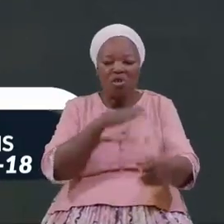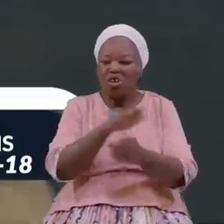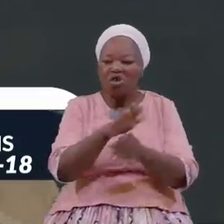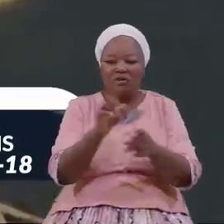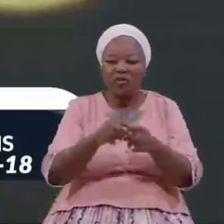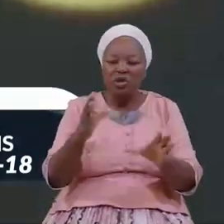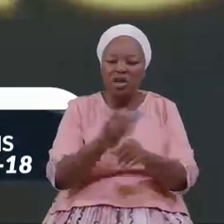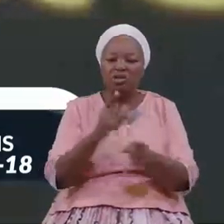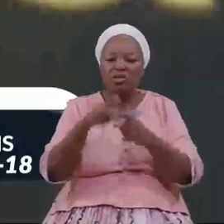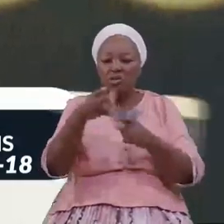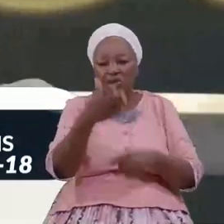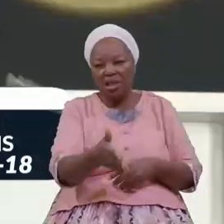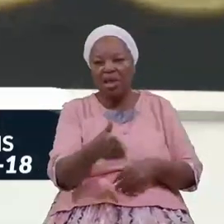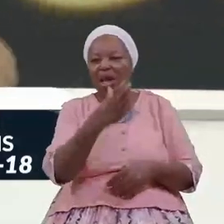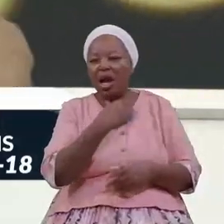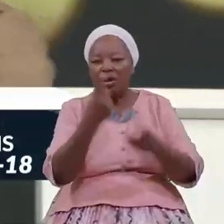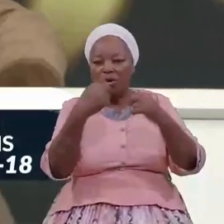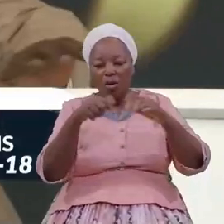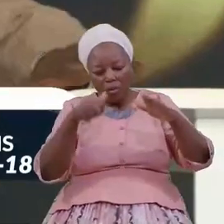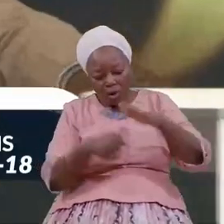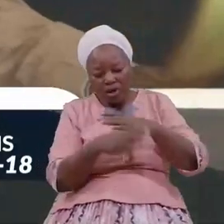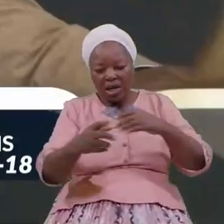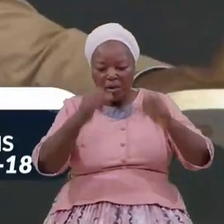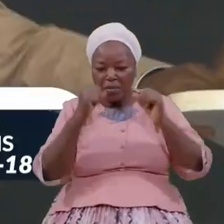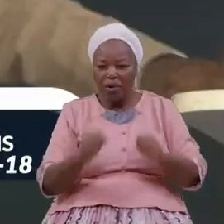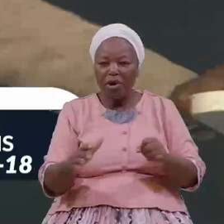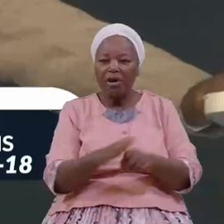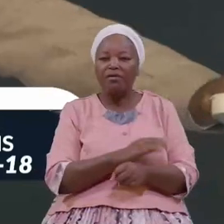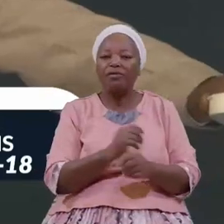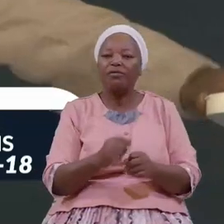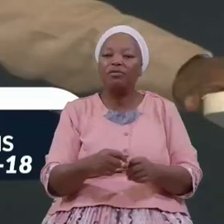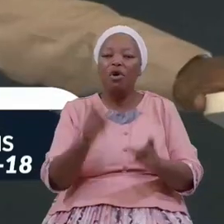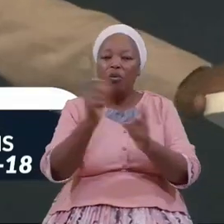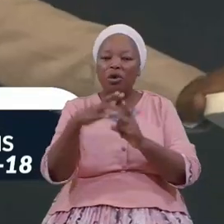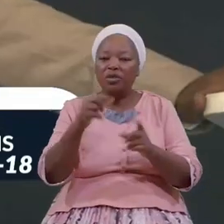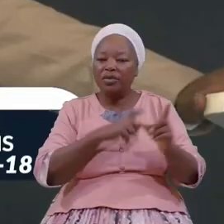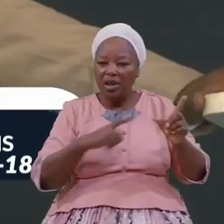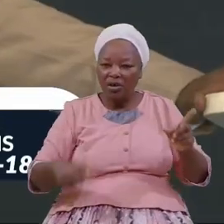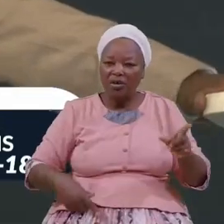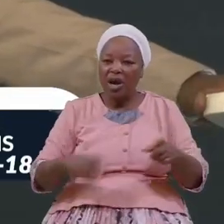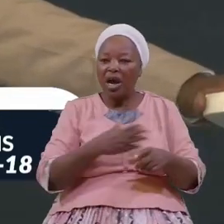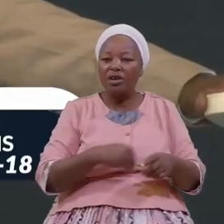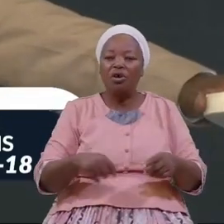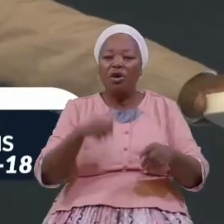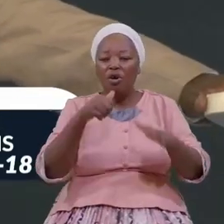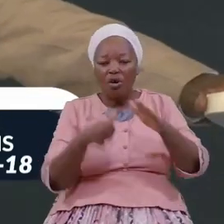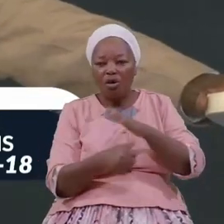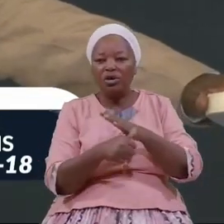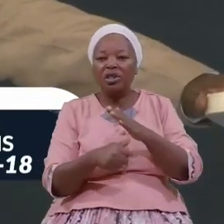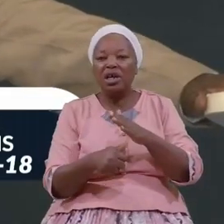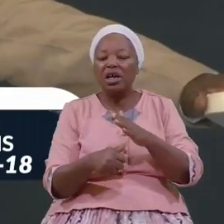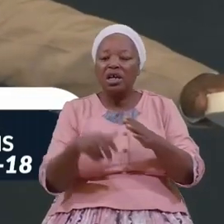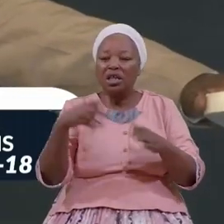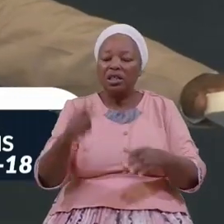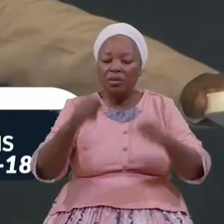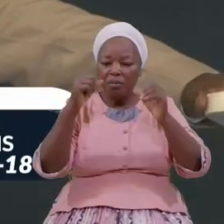atteindre là-bas. Et venez sous la puissante parole du Seigneur. Et sous cette puissante parole